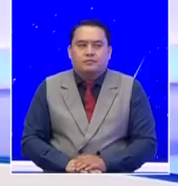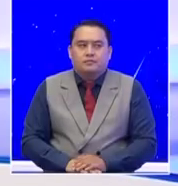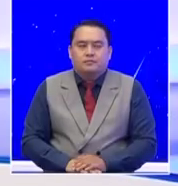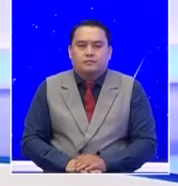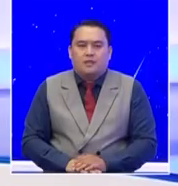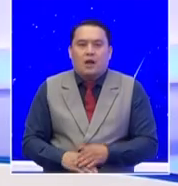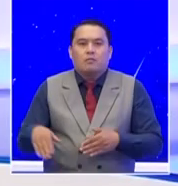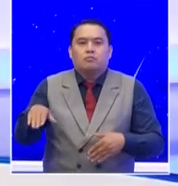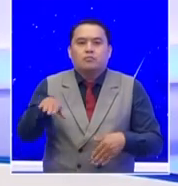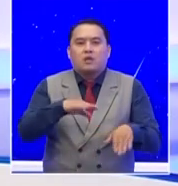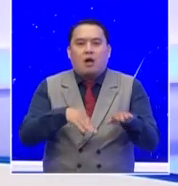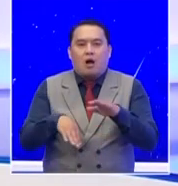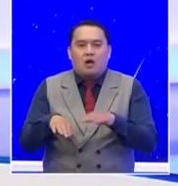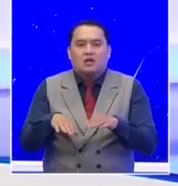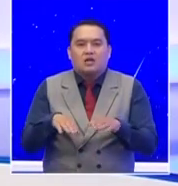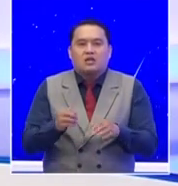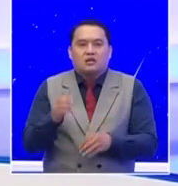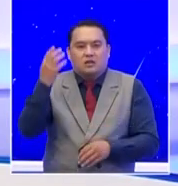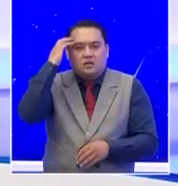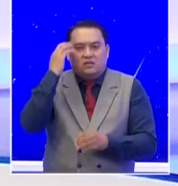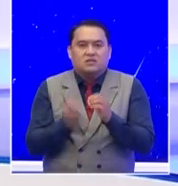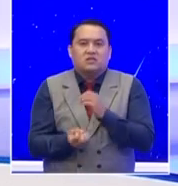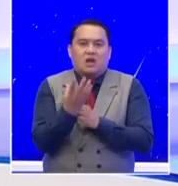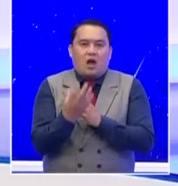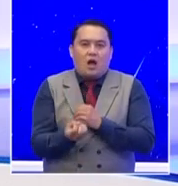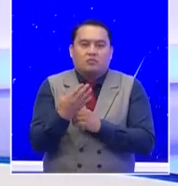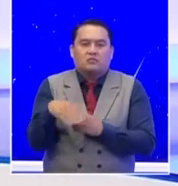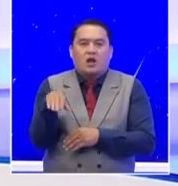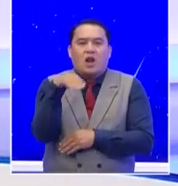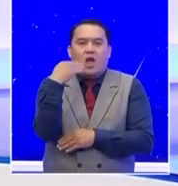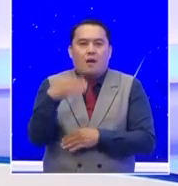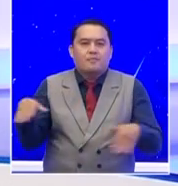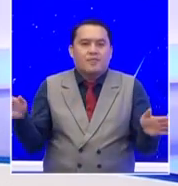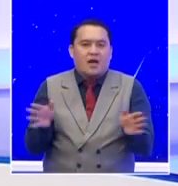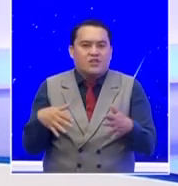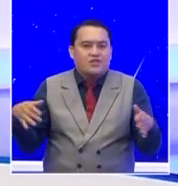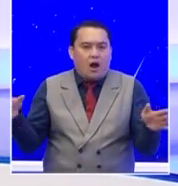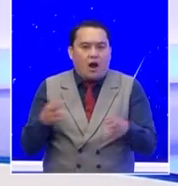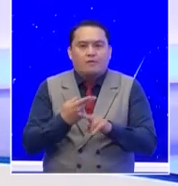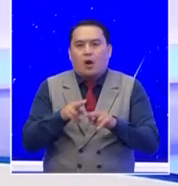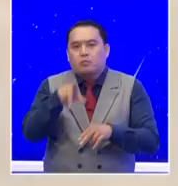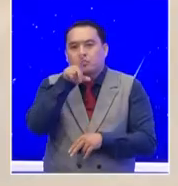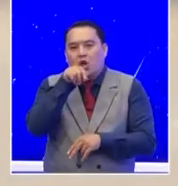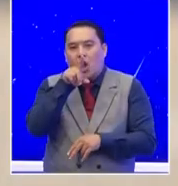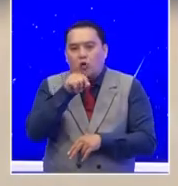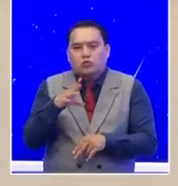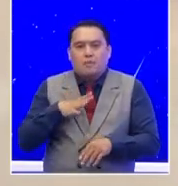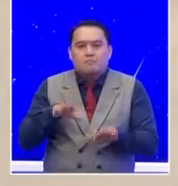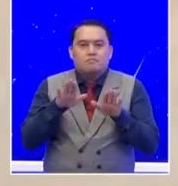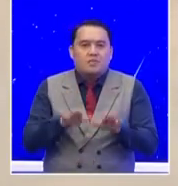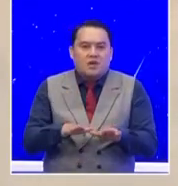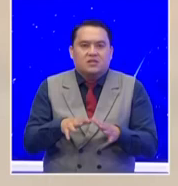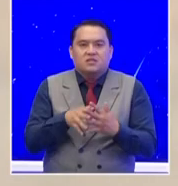плавающего в нефтяных отходов лебедя засняли на видео в маги стал очевидцы сообщают что птицу сняли в районе месторождения